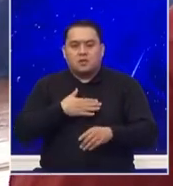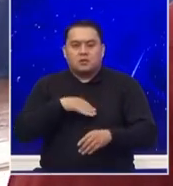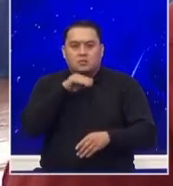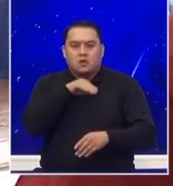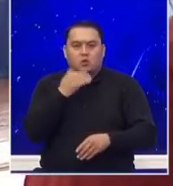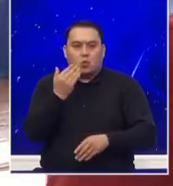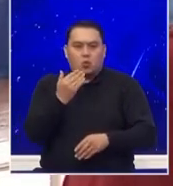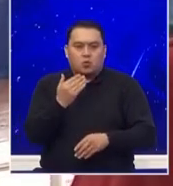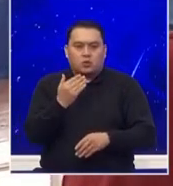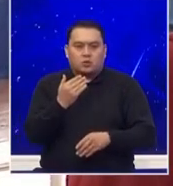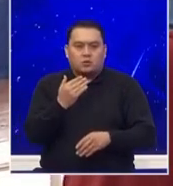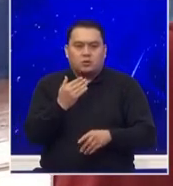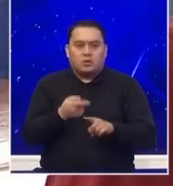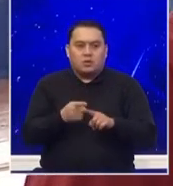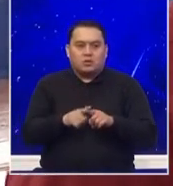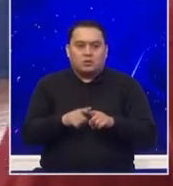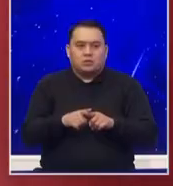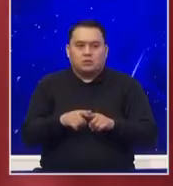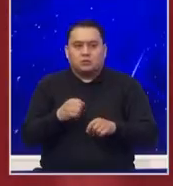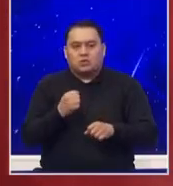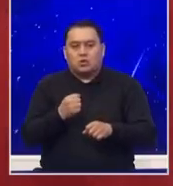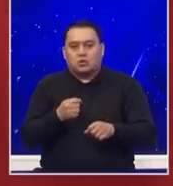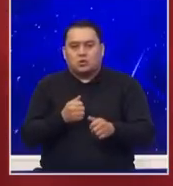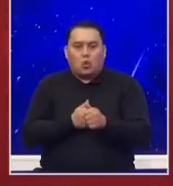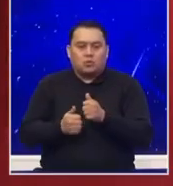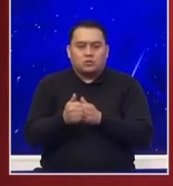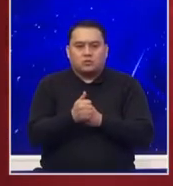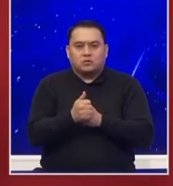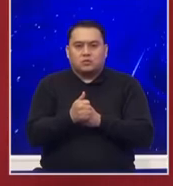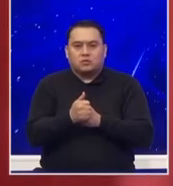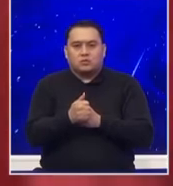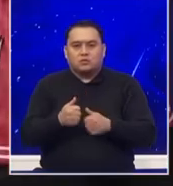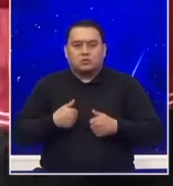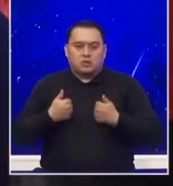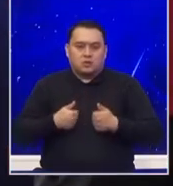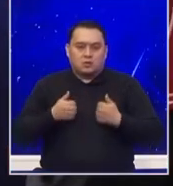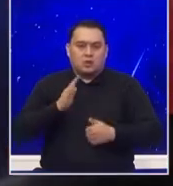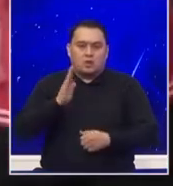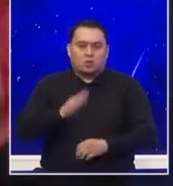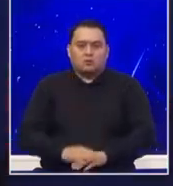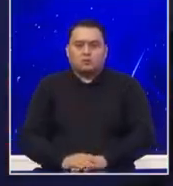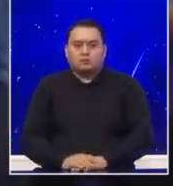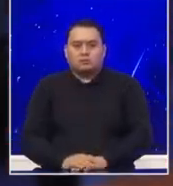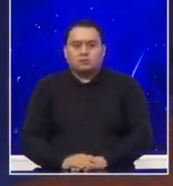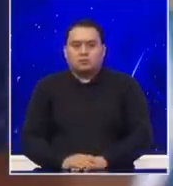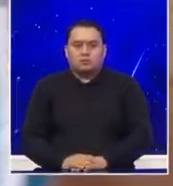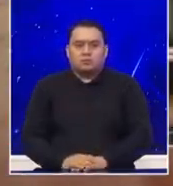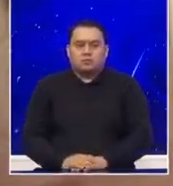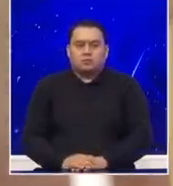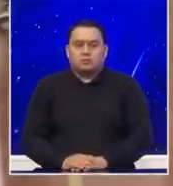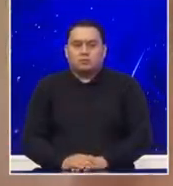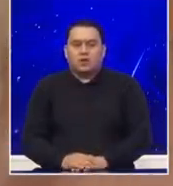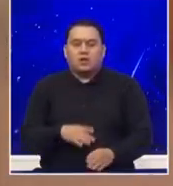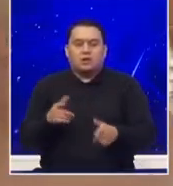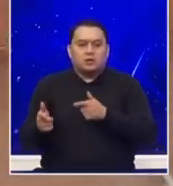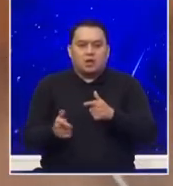болса, мен оны прессингте істеп, қуып жетіп ұруға ұмтыламын. Жас балуандар күніне 2 рет 1,5 сағаттан